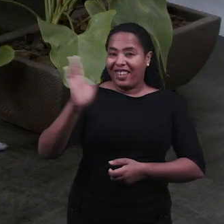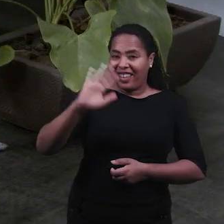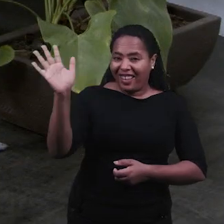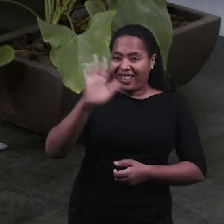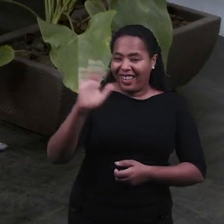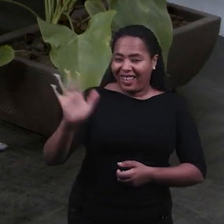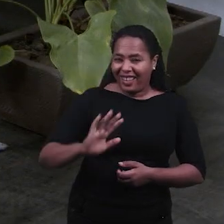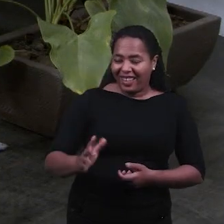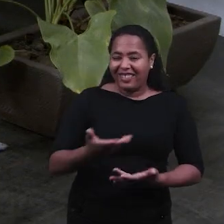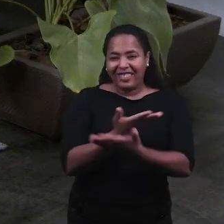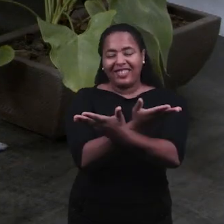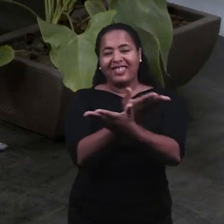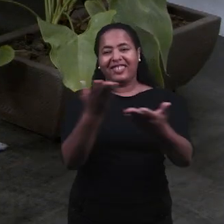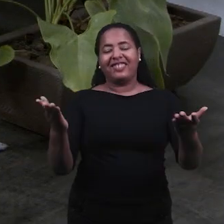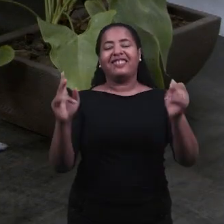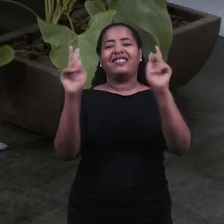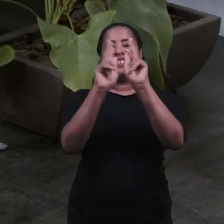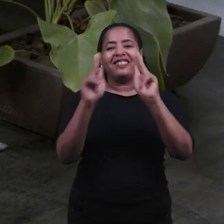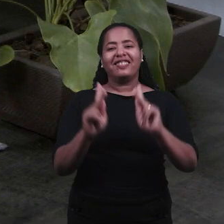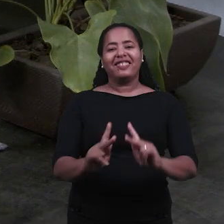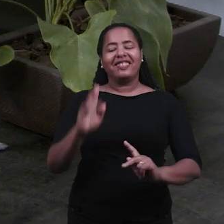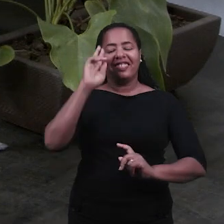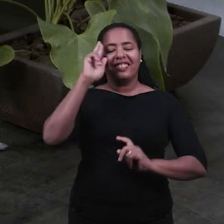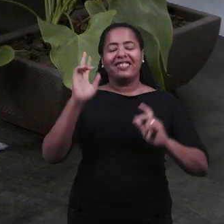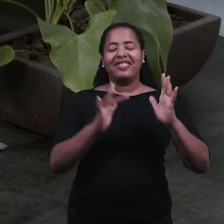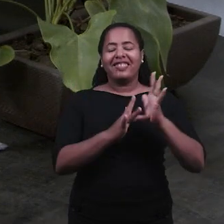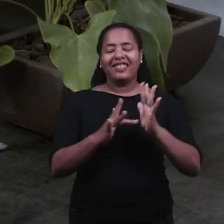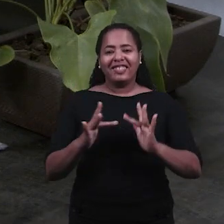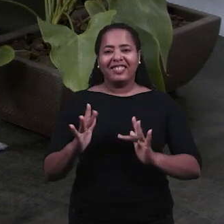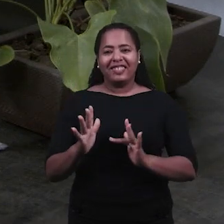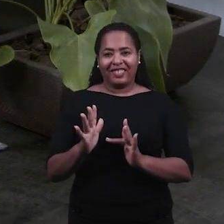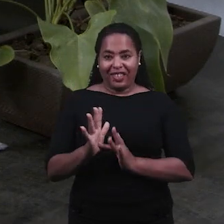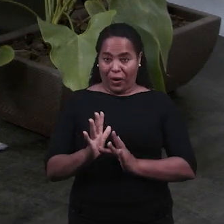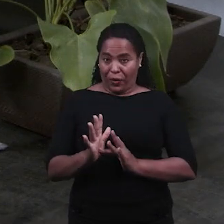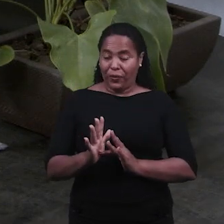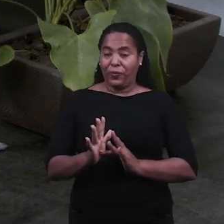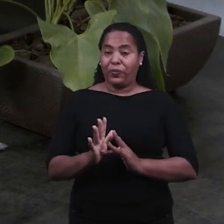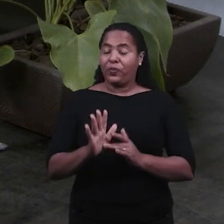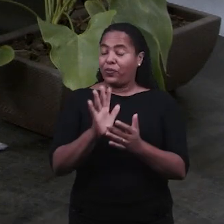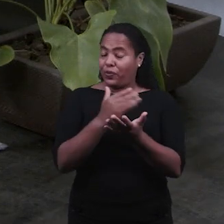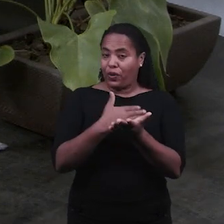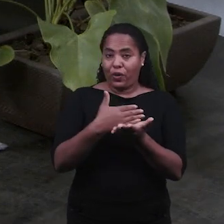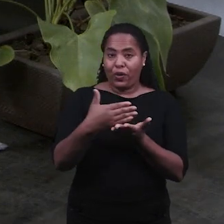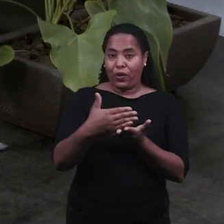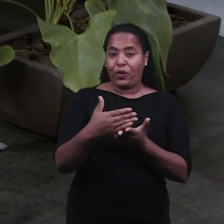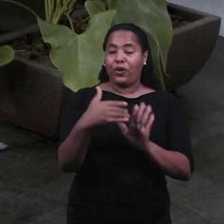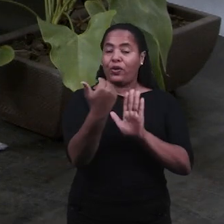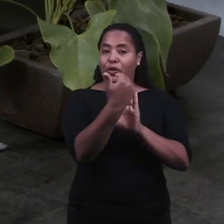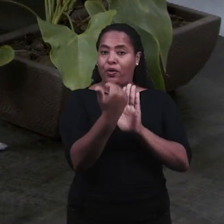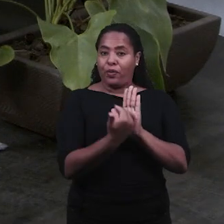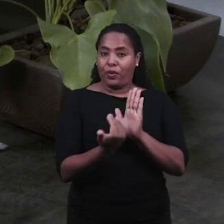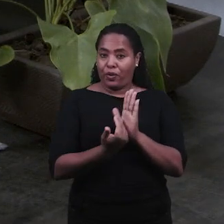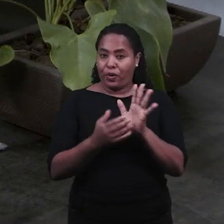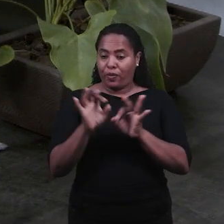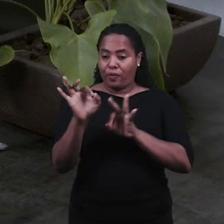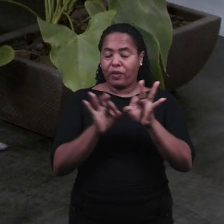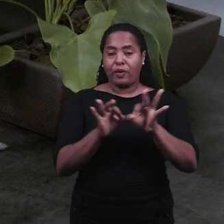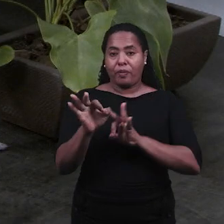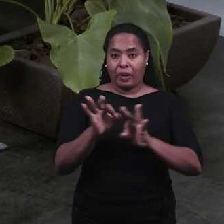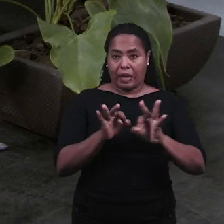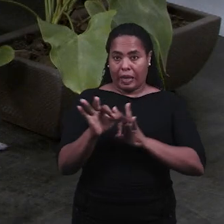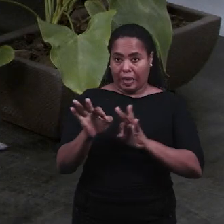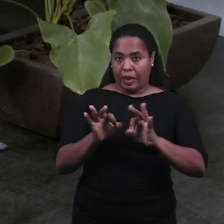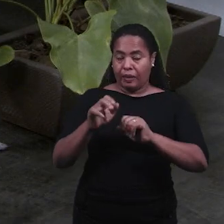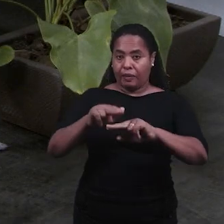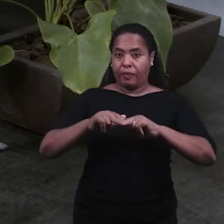Bonjour, je vous salue dans la paix du Seigneur Jésus. Voici le début du programme produit par l'Église